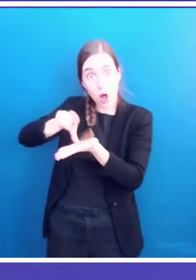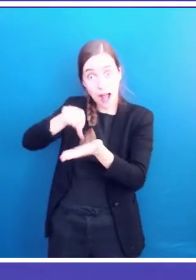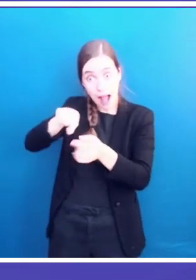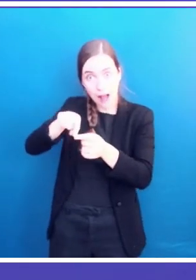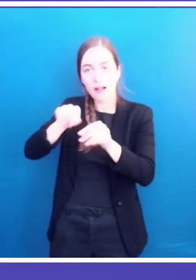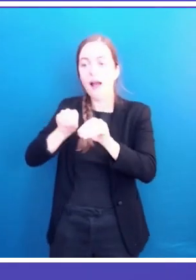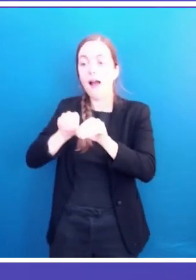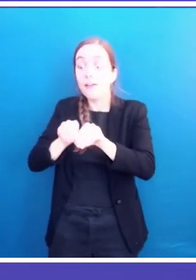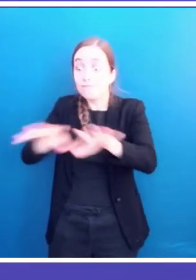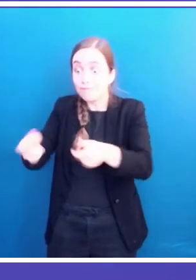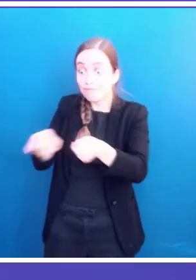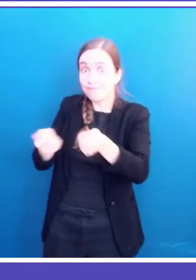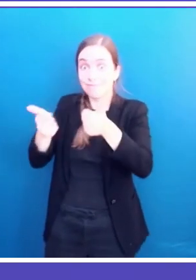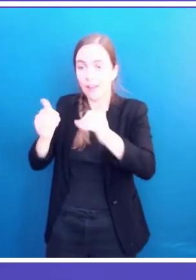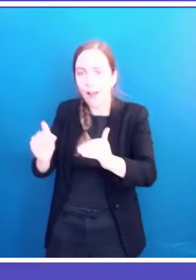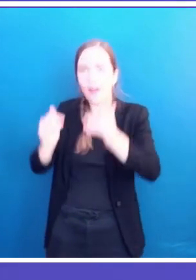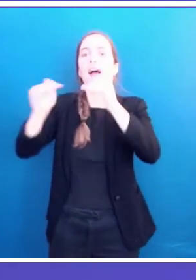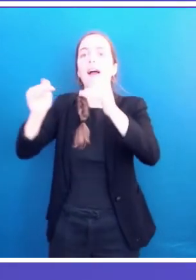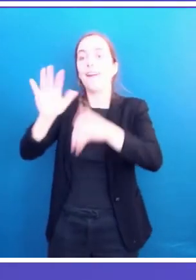لك.